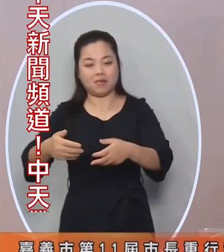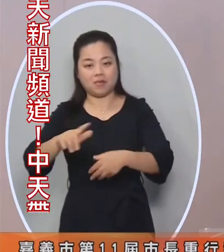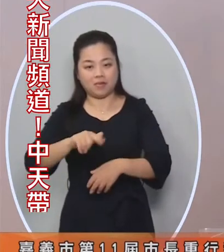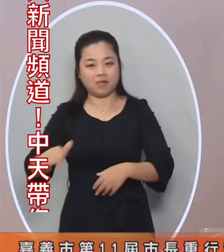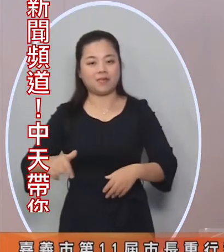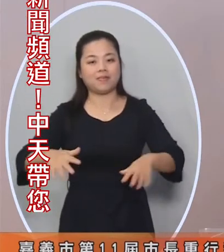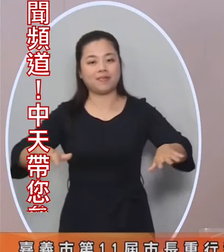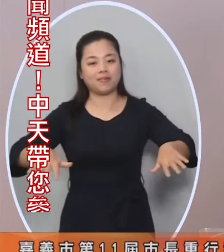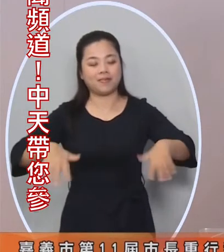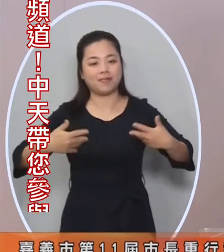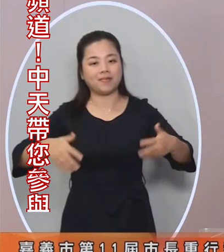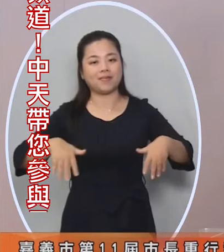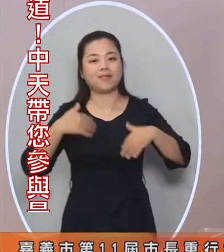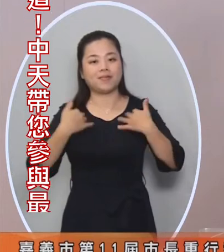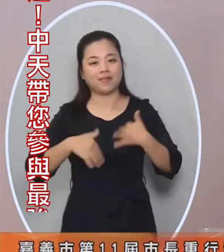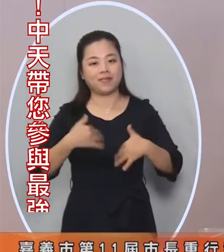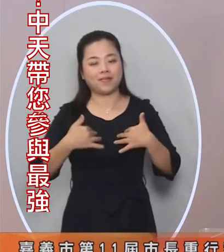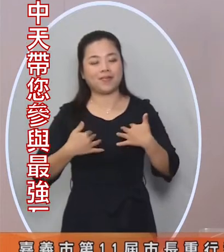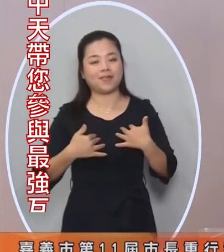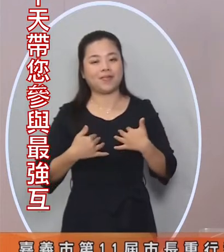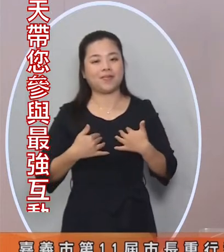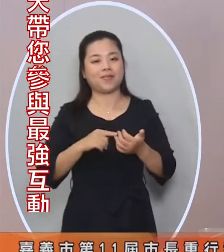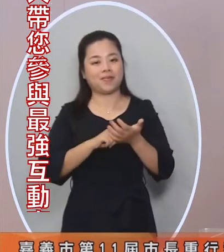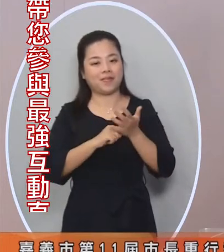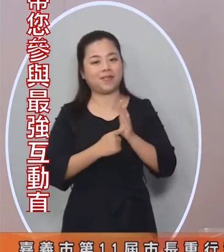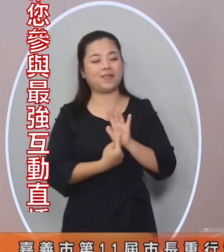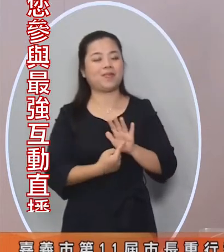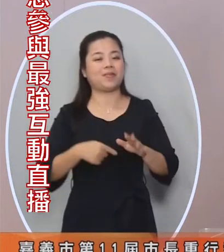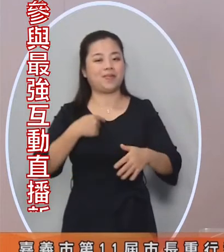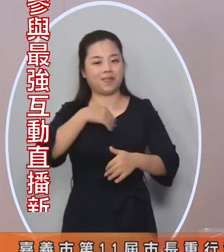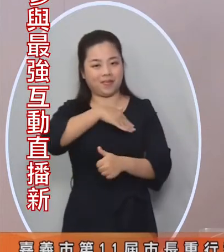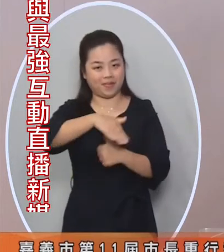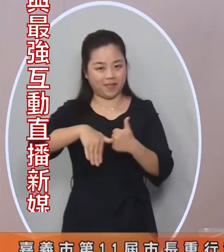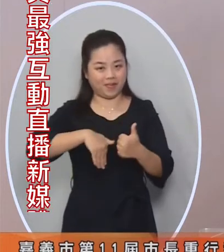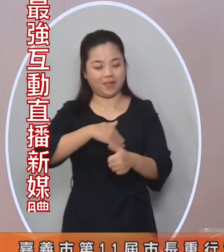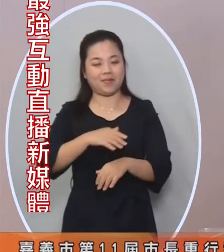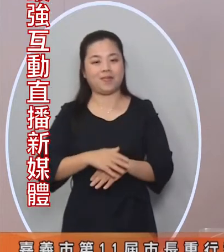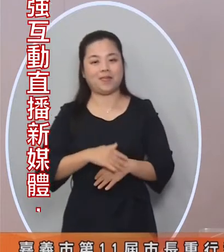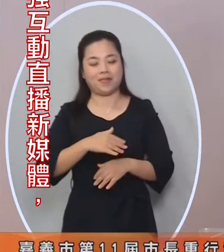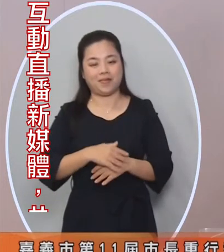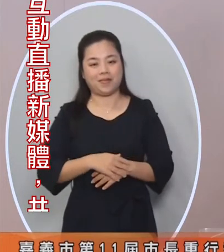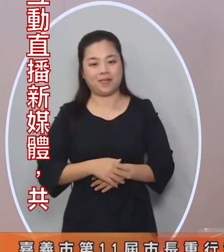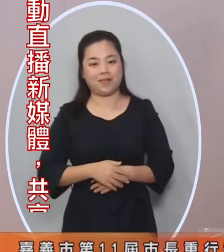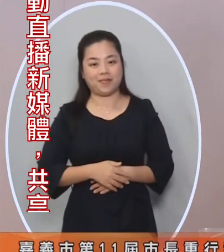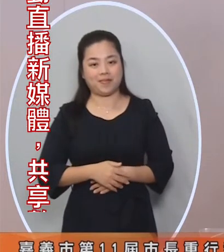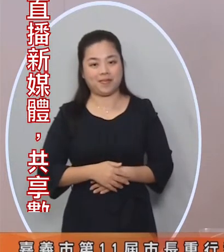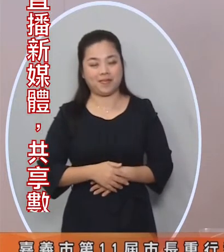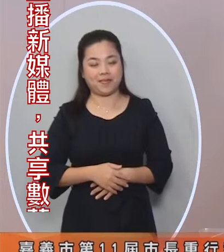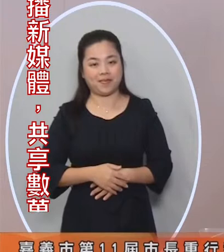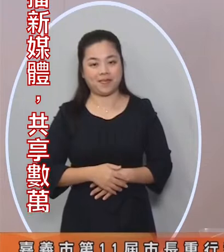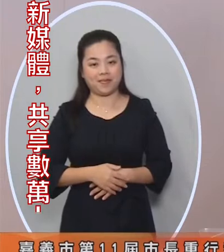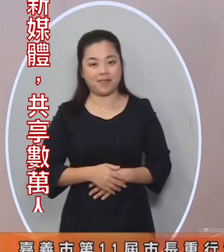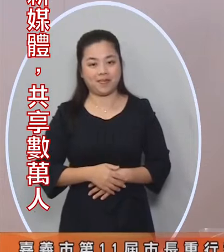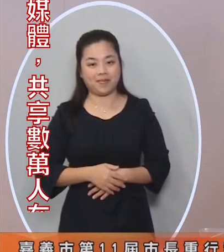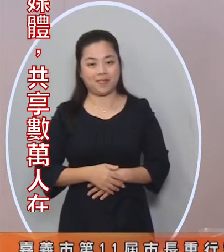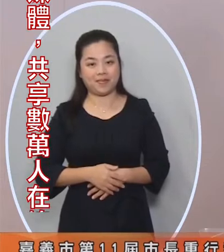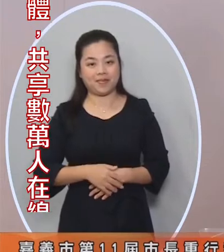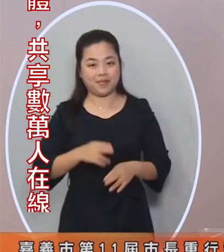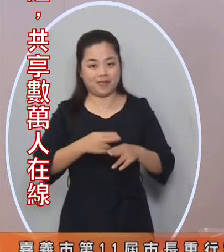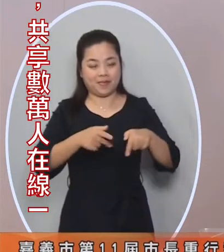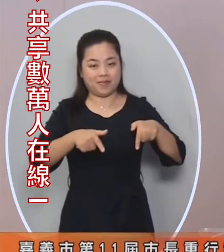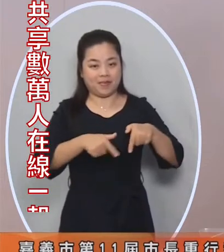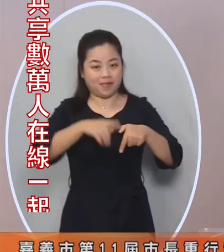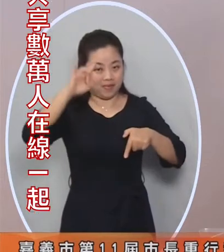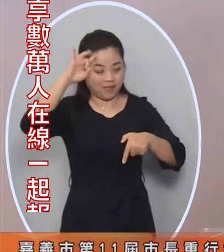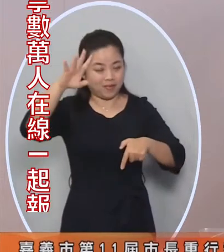松愉快、完美和谐的方式显化在我生命里面，并符合所有相关人士的最大利益。信心